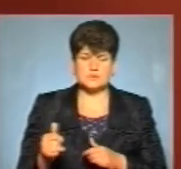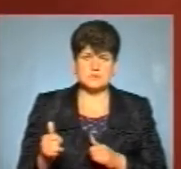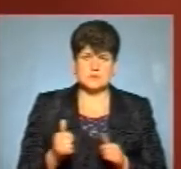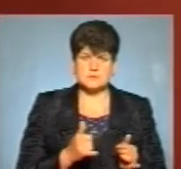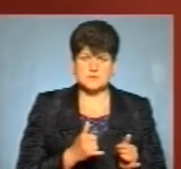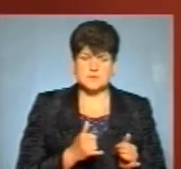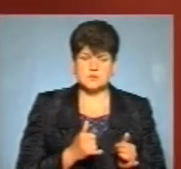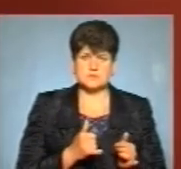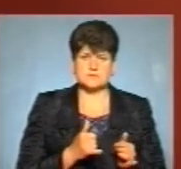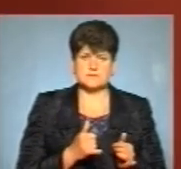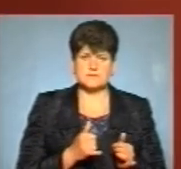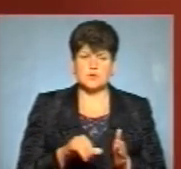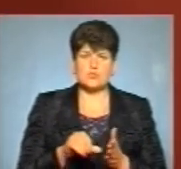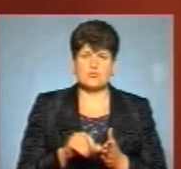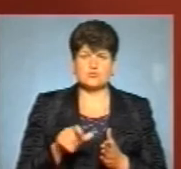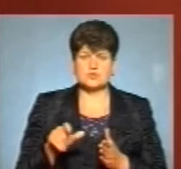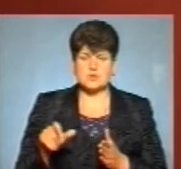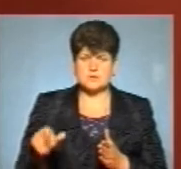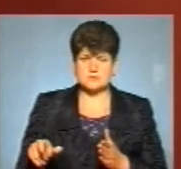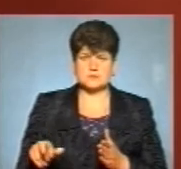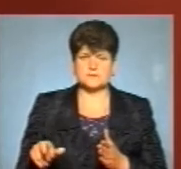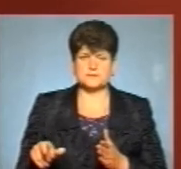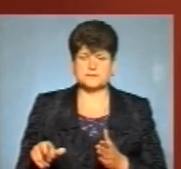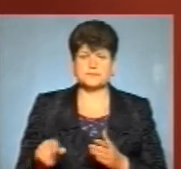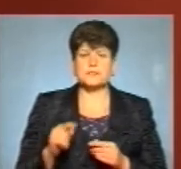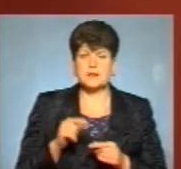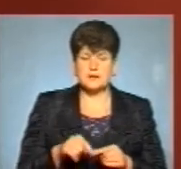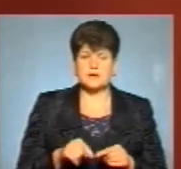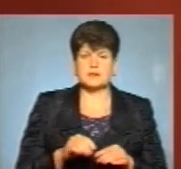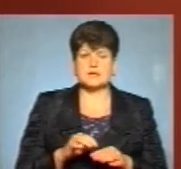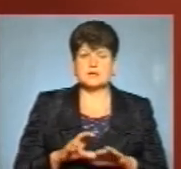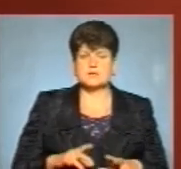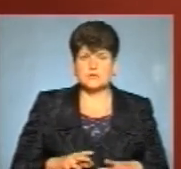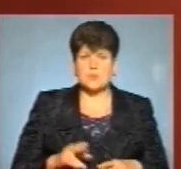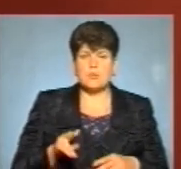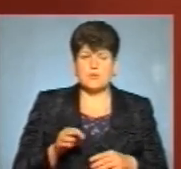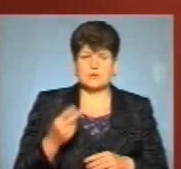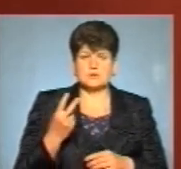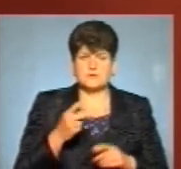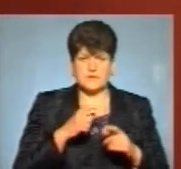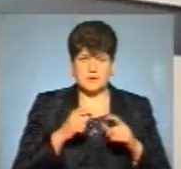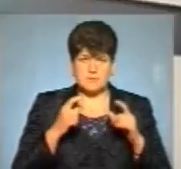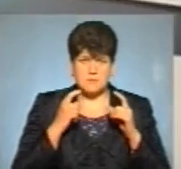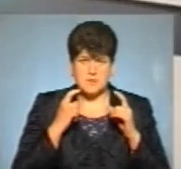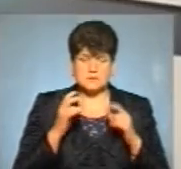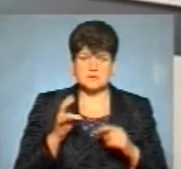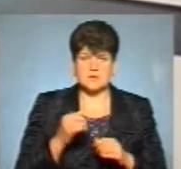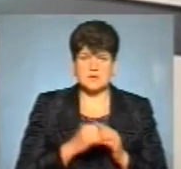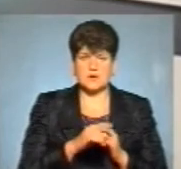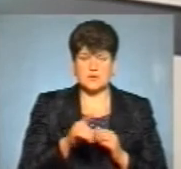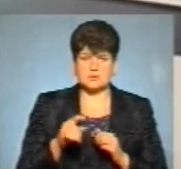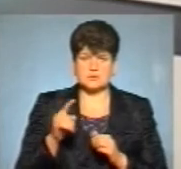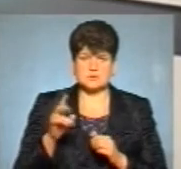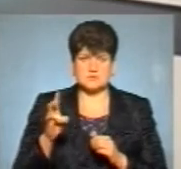як учасників, тобто учнів, так і інструкторів по дві маски на кожне